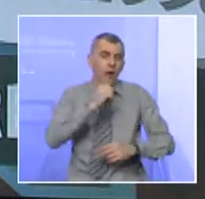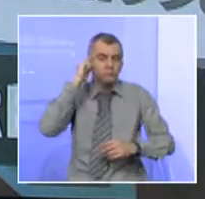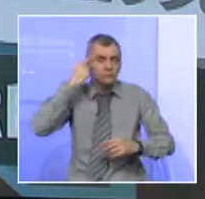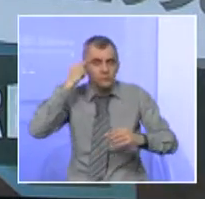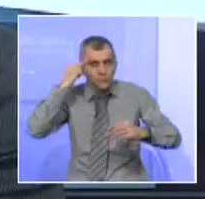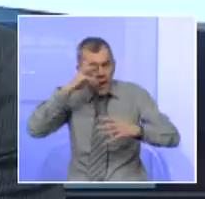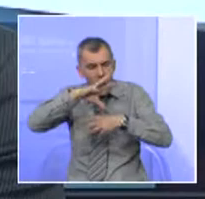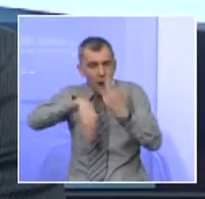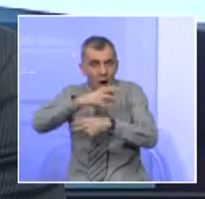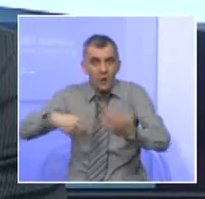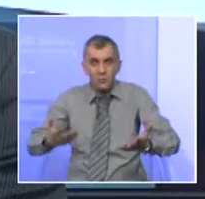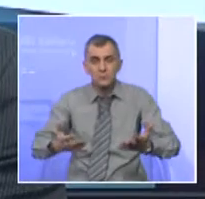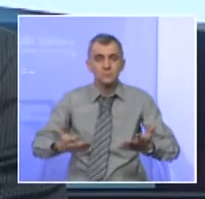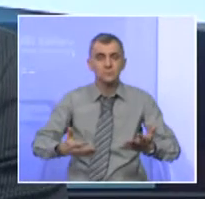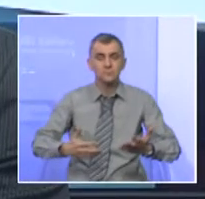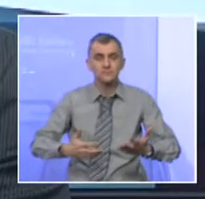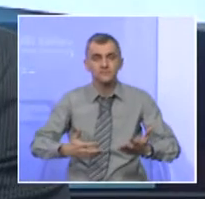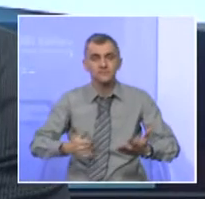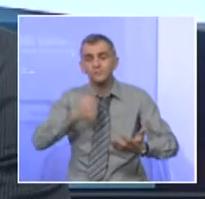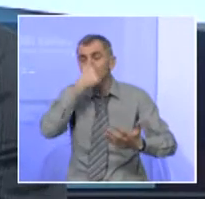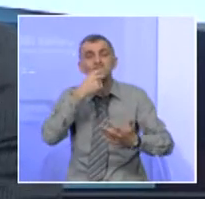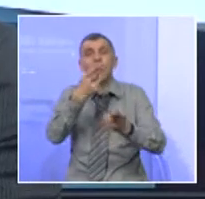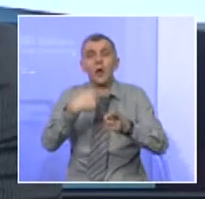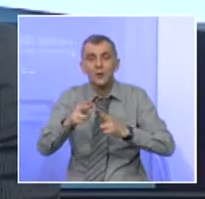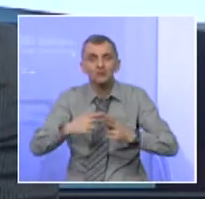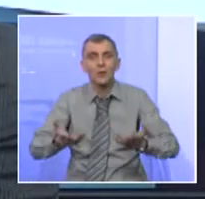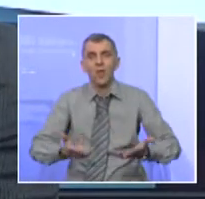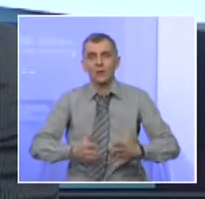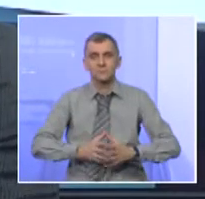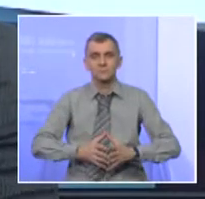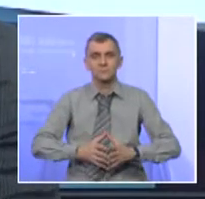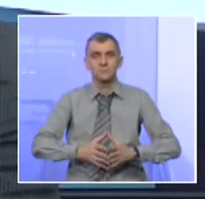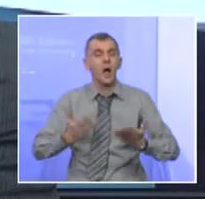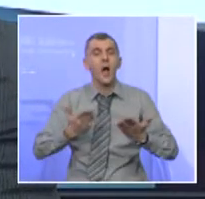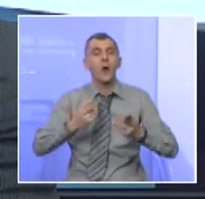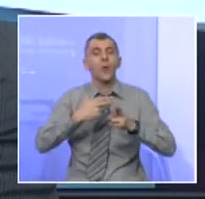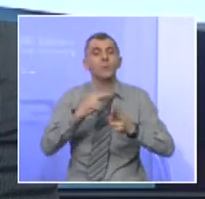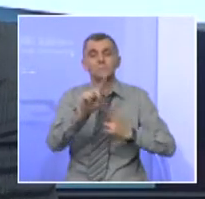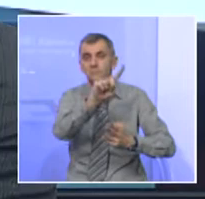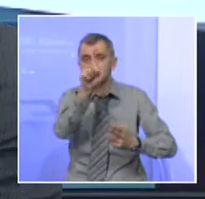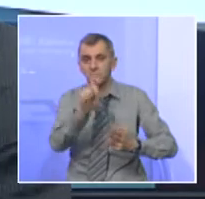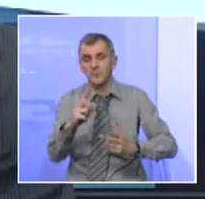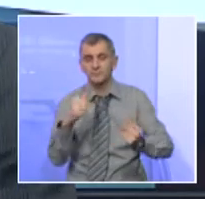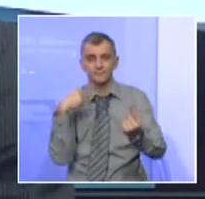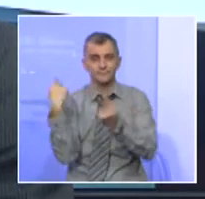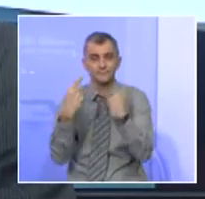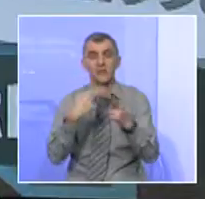Naravno, ali kako odgovoriti građanima? Evo, šta je rješenje? Kako riješiti pitanje krize izvršne